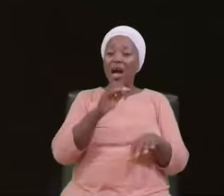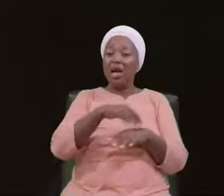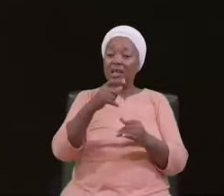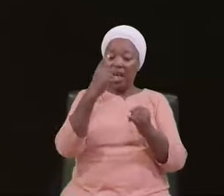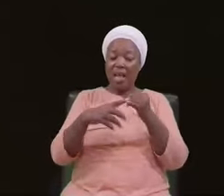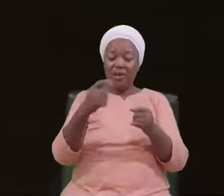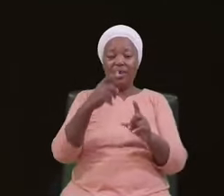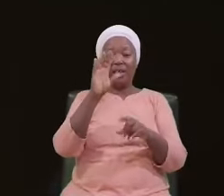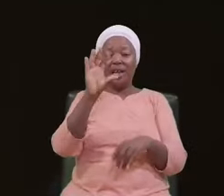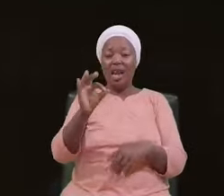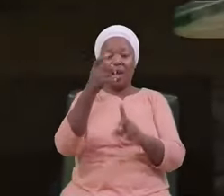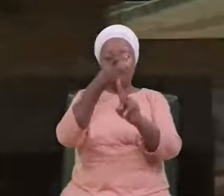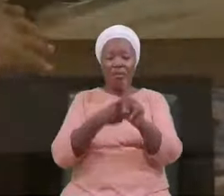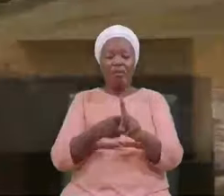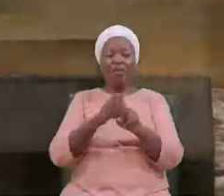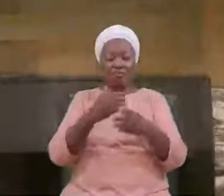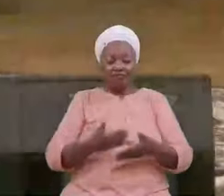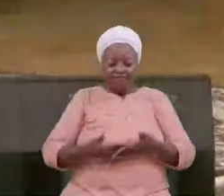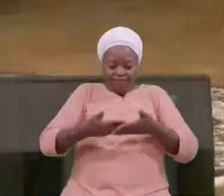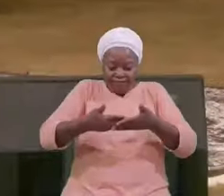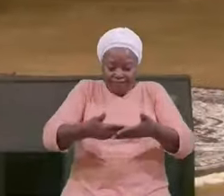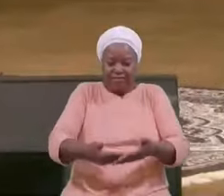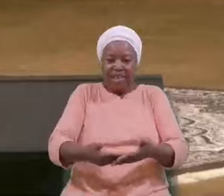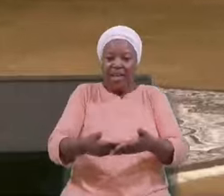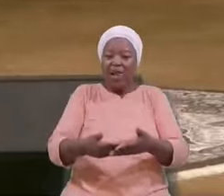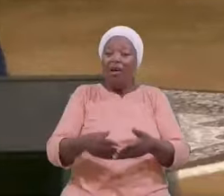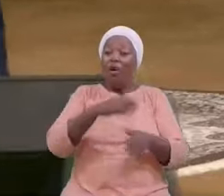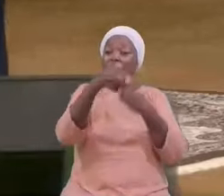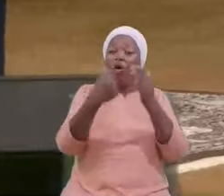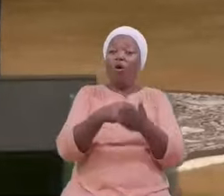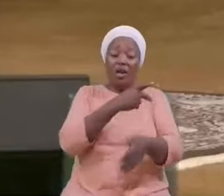accouché sans complication. Les sœurs,